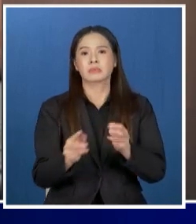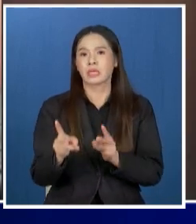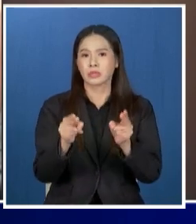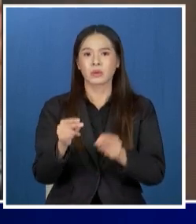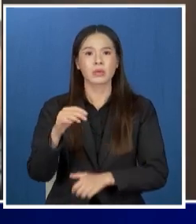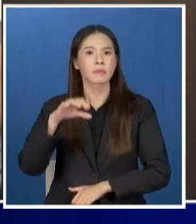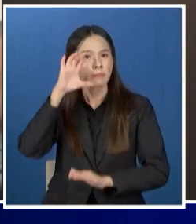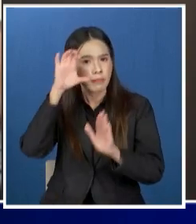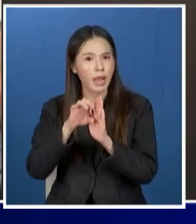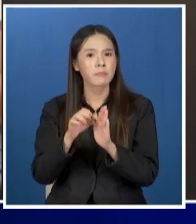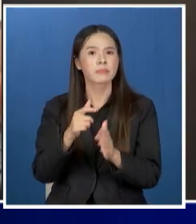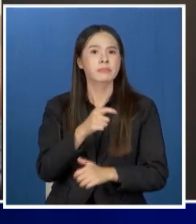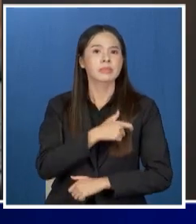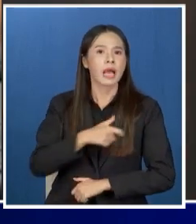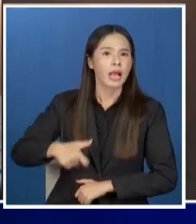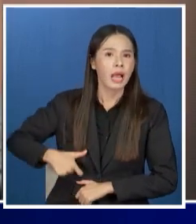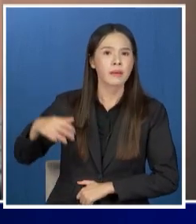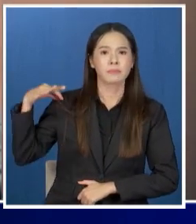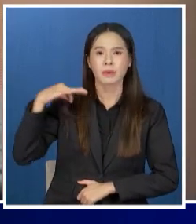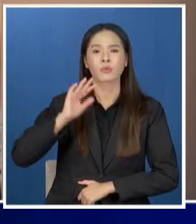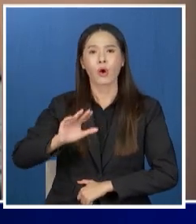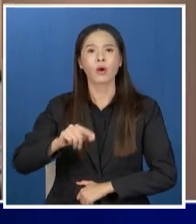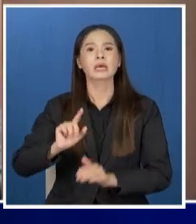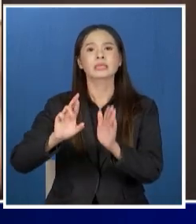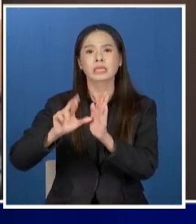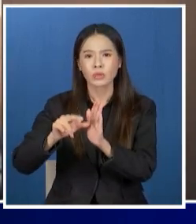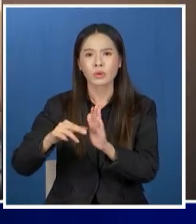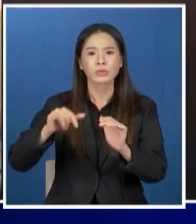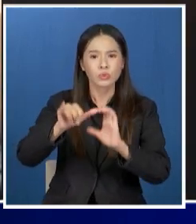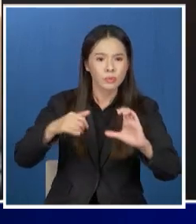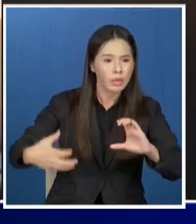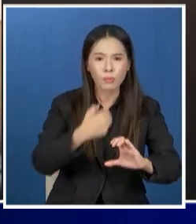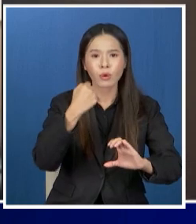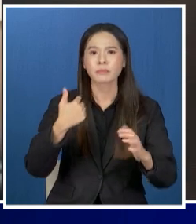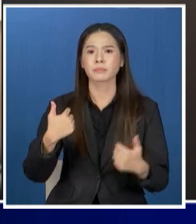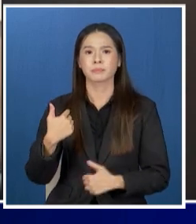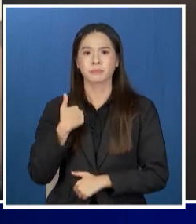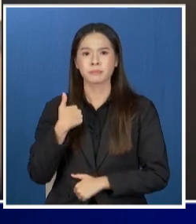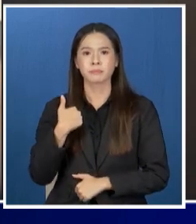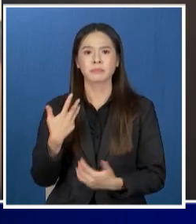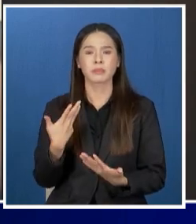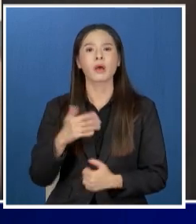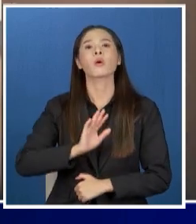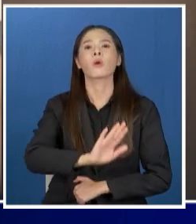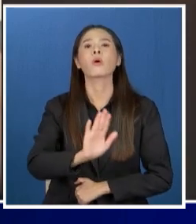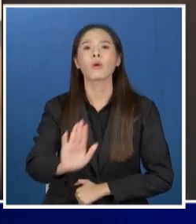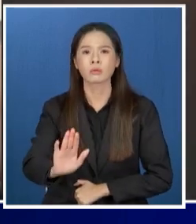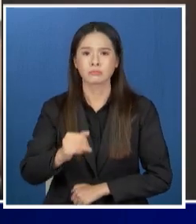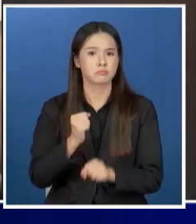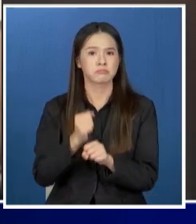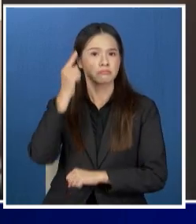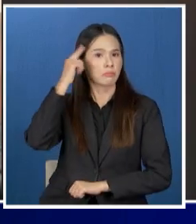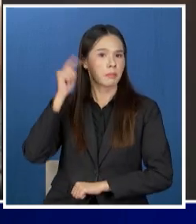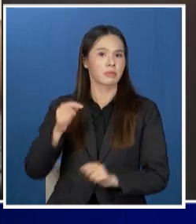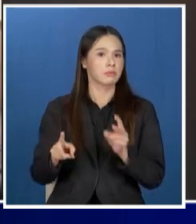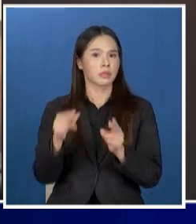ใส่หน้าคุณไปใส่นางงามของคุณหรือพวก TikTok ขโมย YouTube ขโมยอะไรไปเป็นเรื่องของเขาเพราะฉันทำไม่เป็น